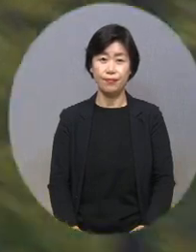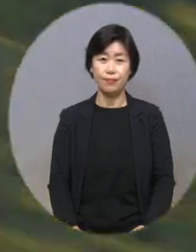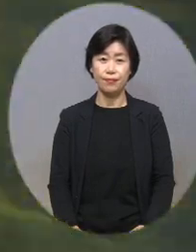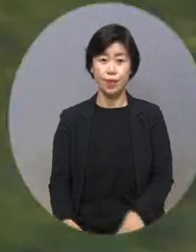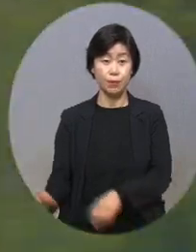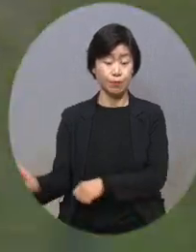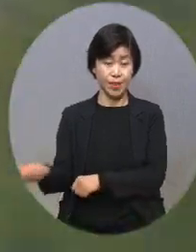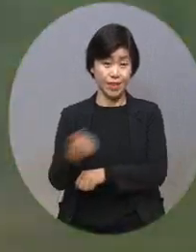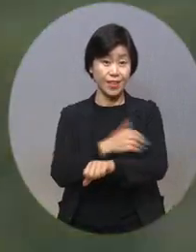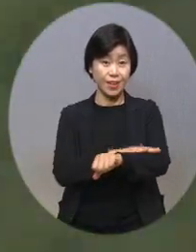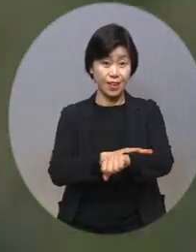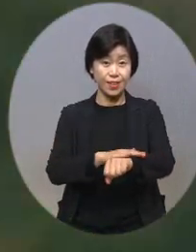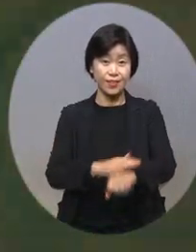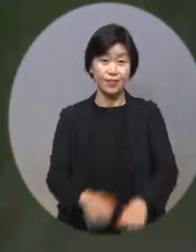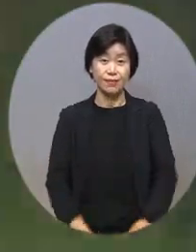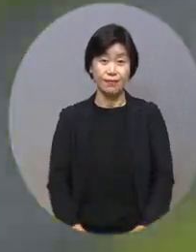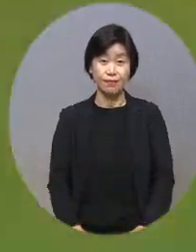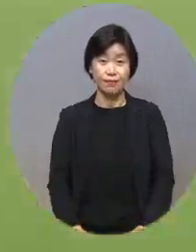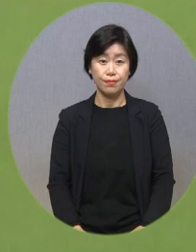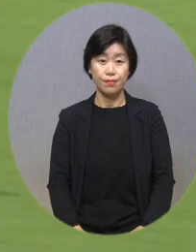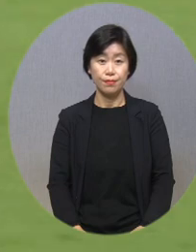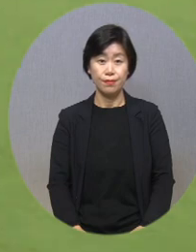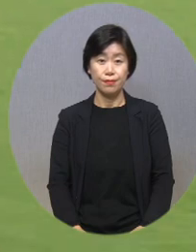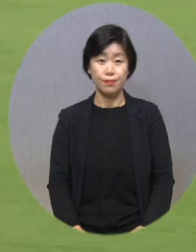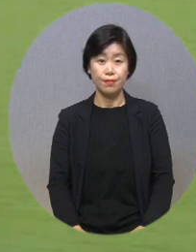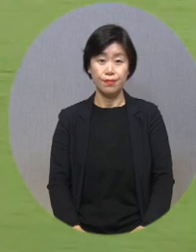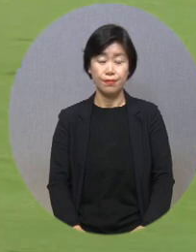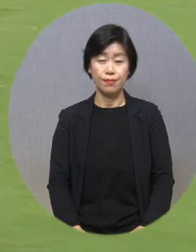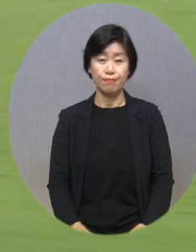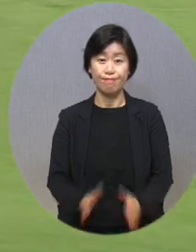굿샷. 샷. 어, 좀만.